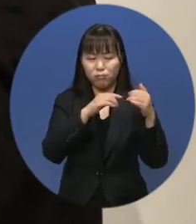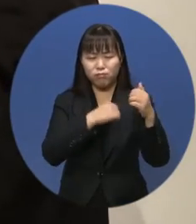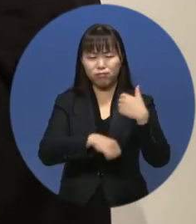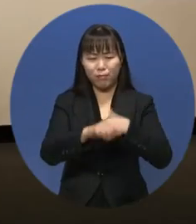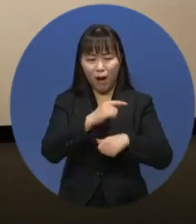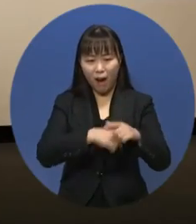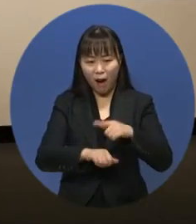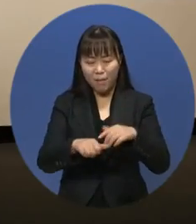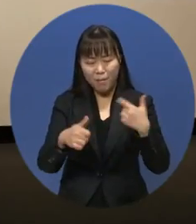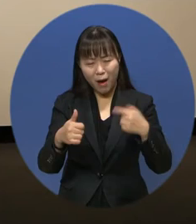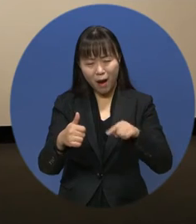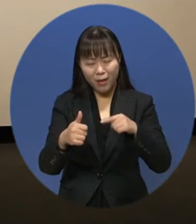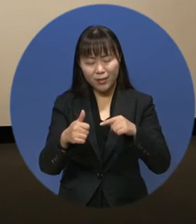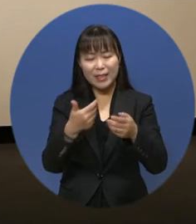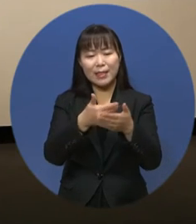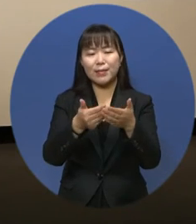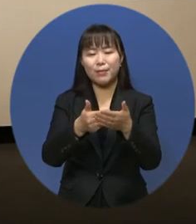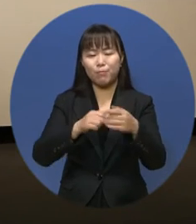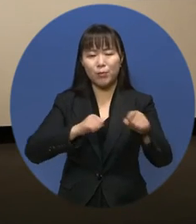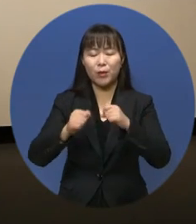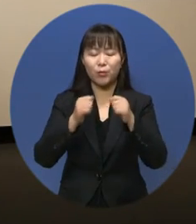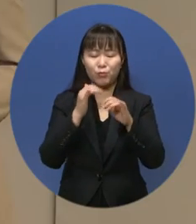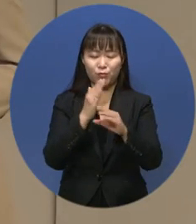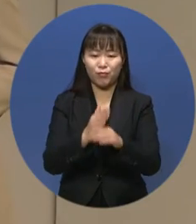끊임없이 작품 활동을 해오고 있습니다.